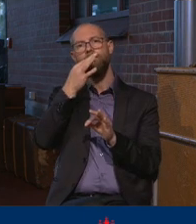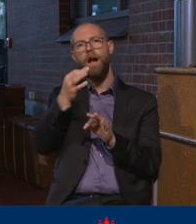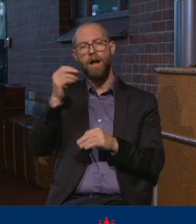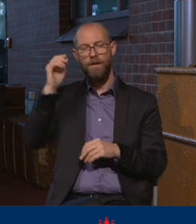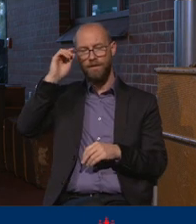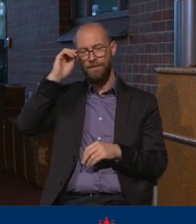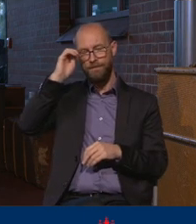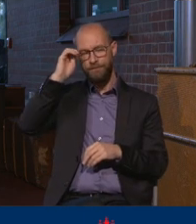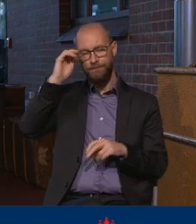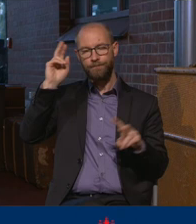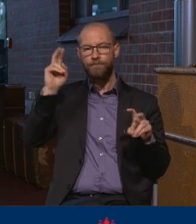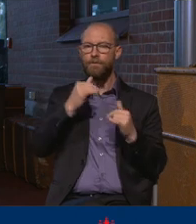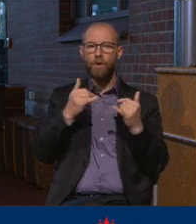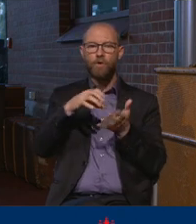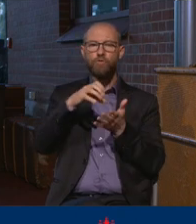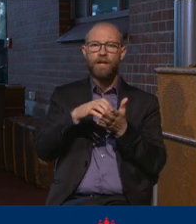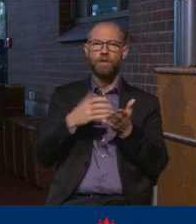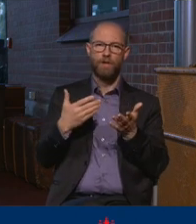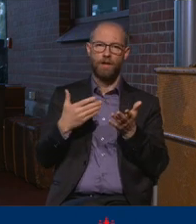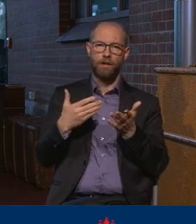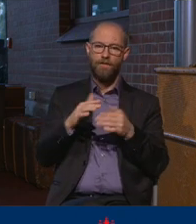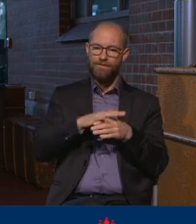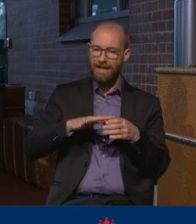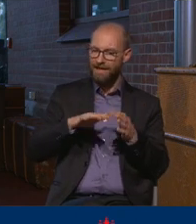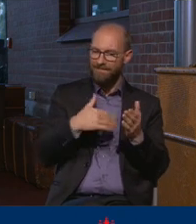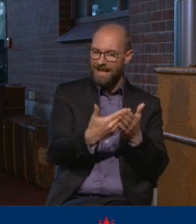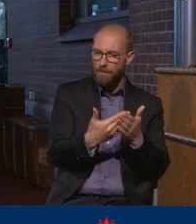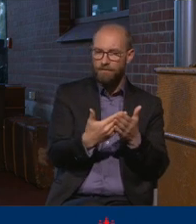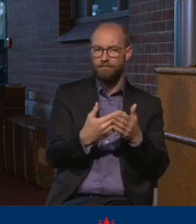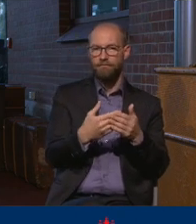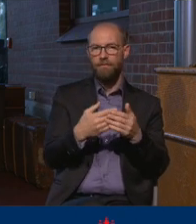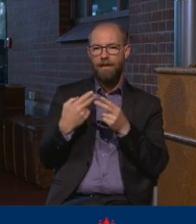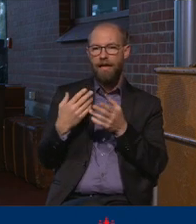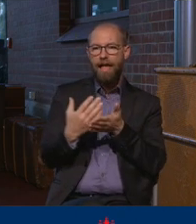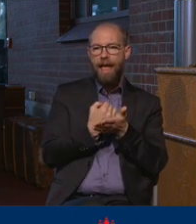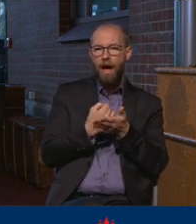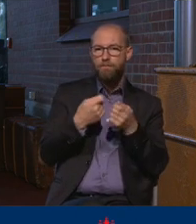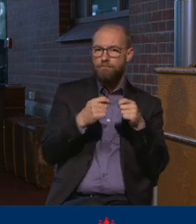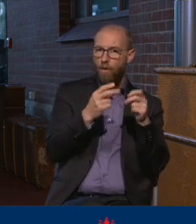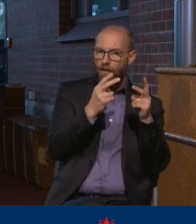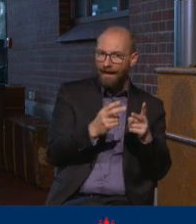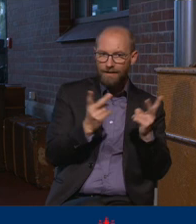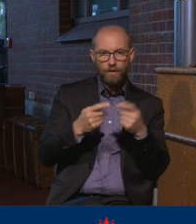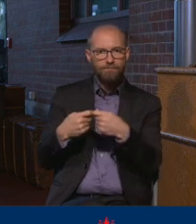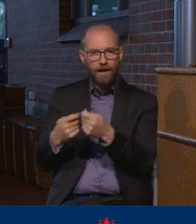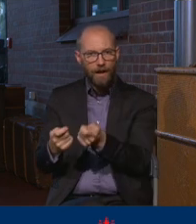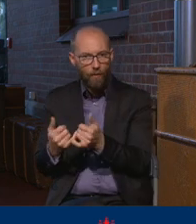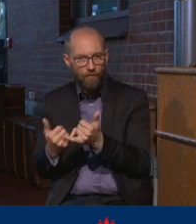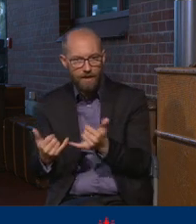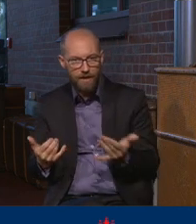flächen vergeben werden eher baurecht oder verkauf gibt es da eine klare vorgabe herr professor kronsberg